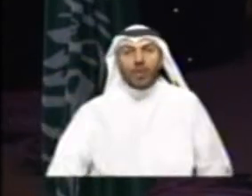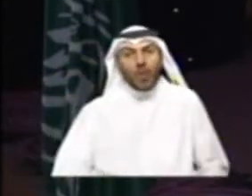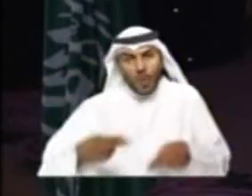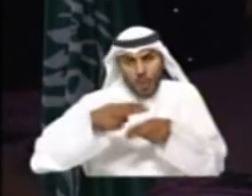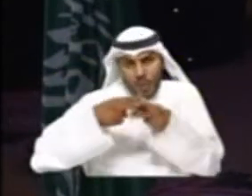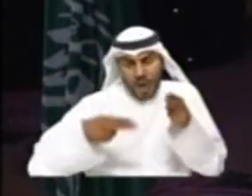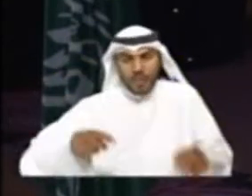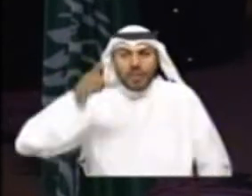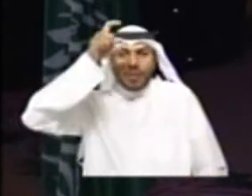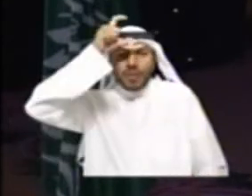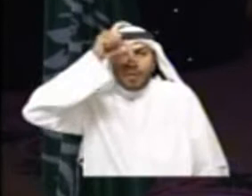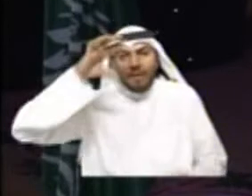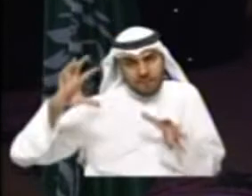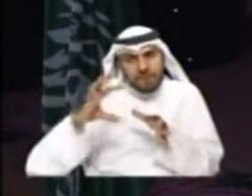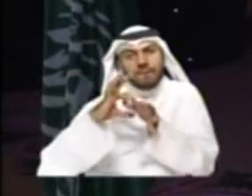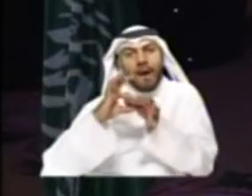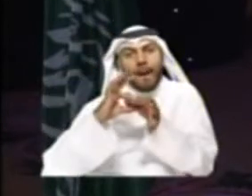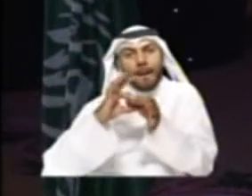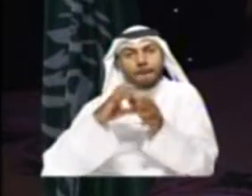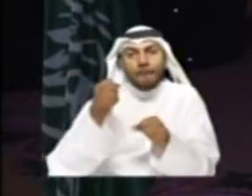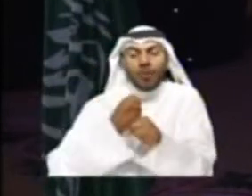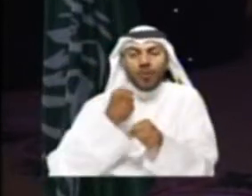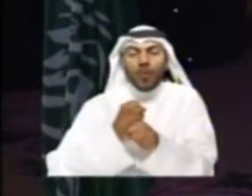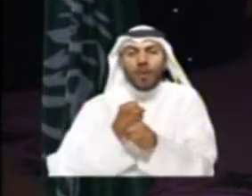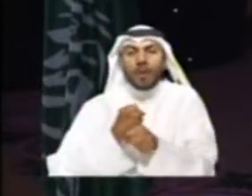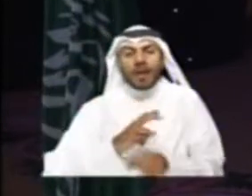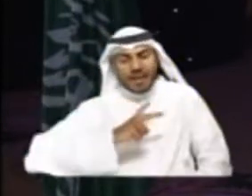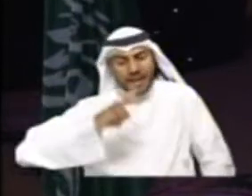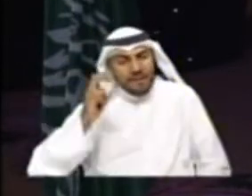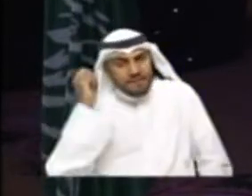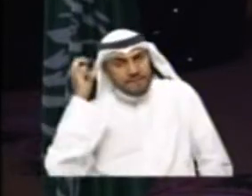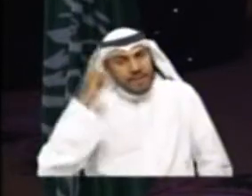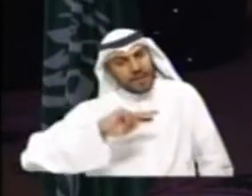تركية هو من أحد أهداف هذا المؤتمر من مؤتمر